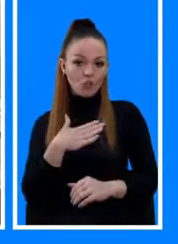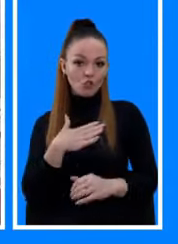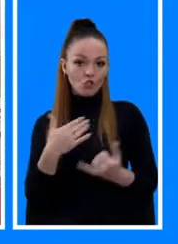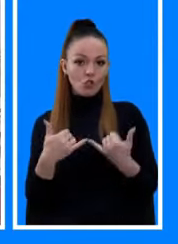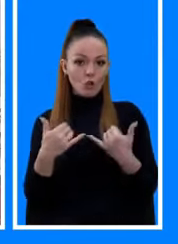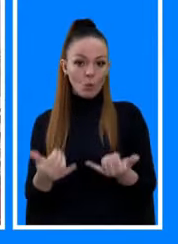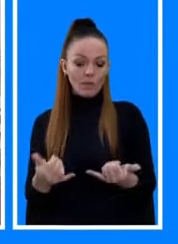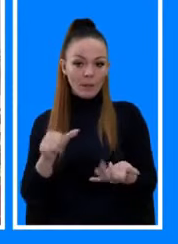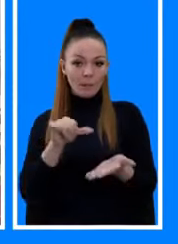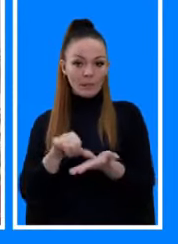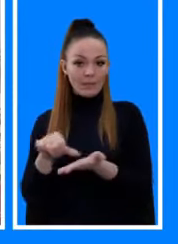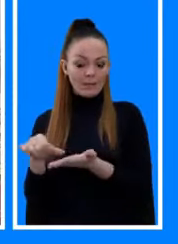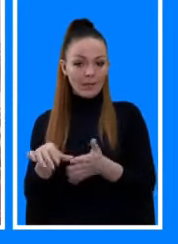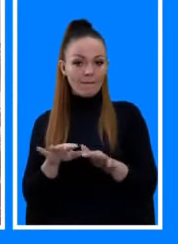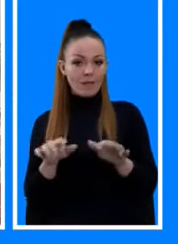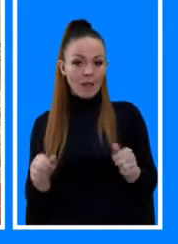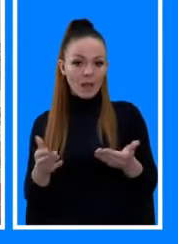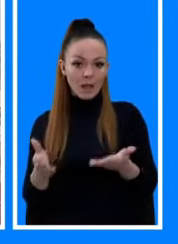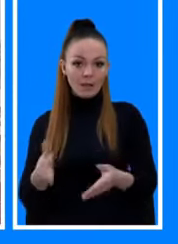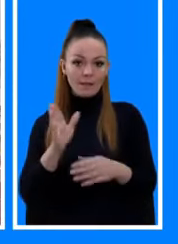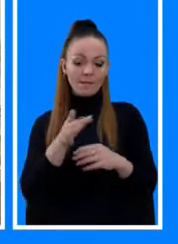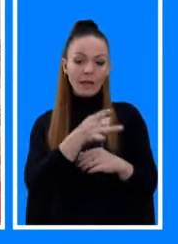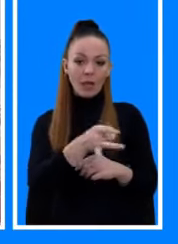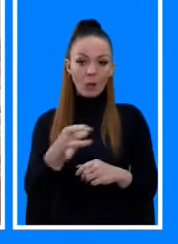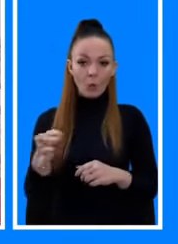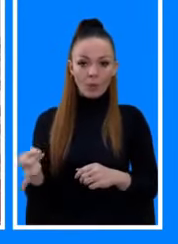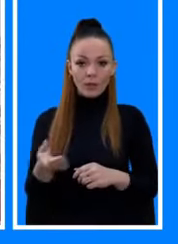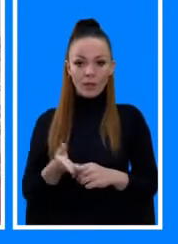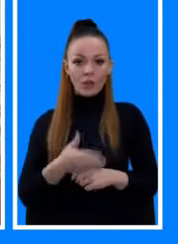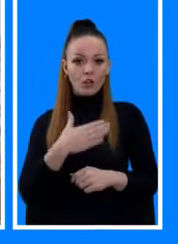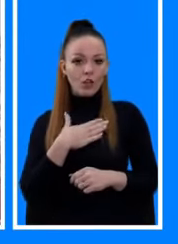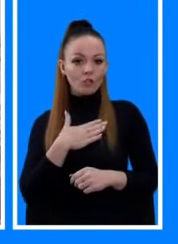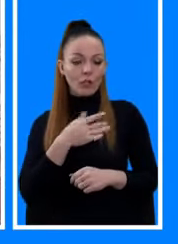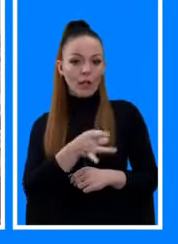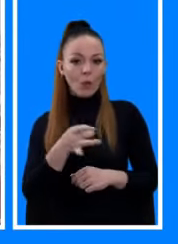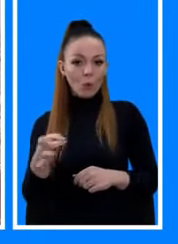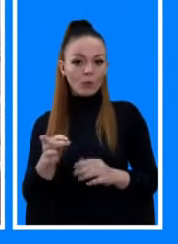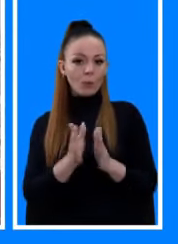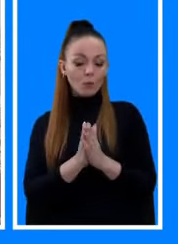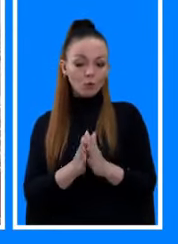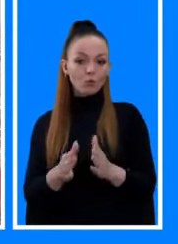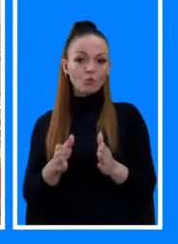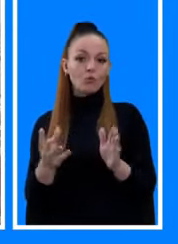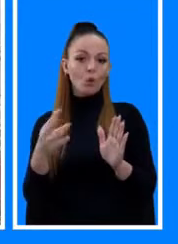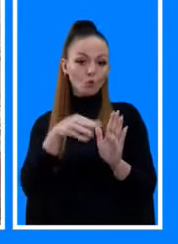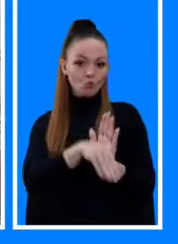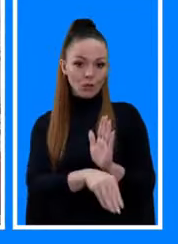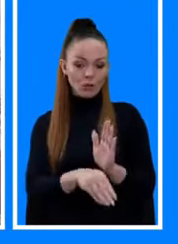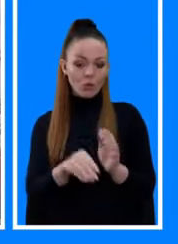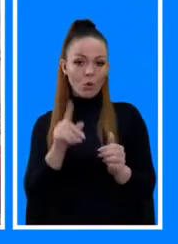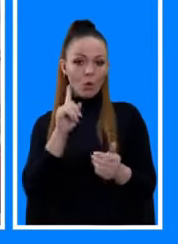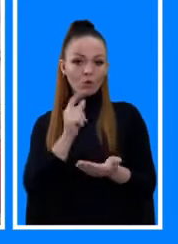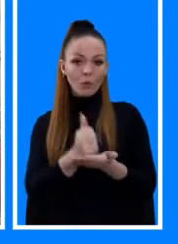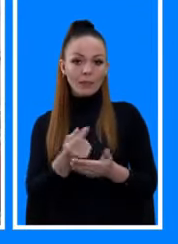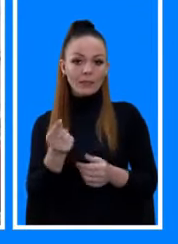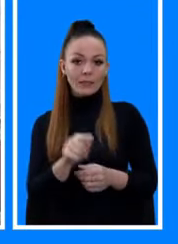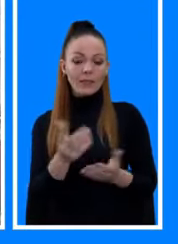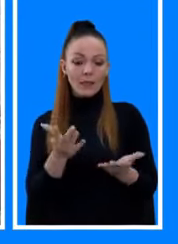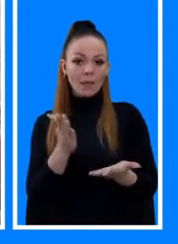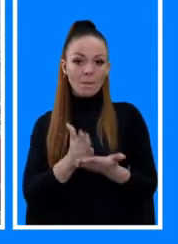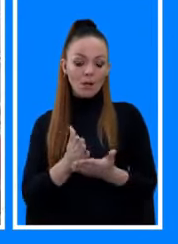шановні представники влади в регіонах. Наші регіони прошу долучатися, особливо ті, які мають дійсно